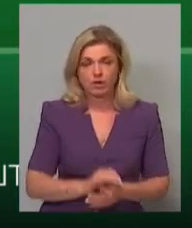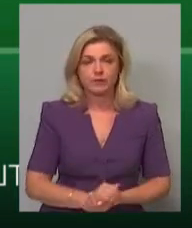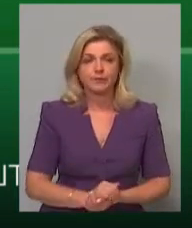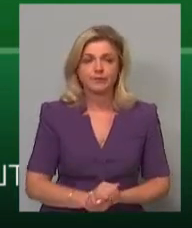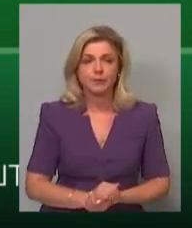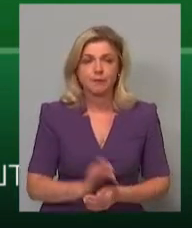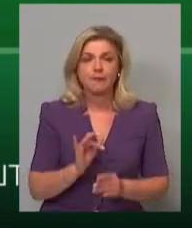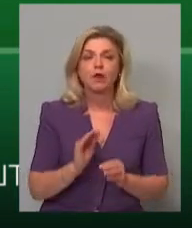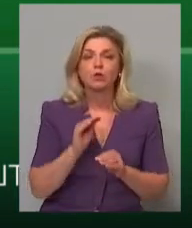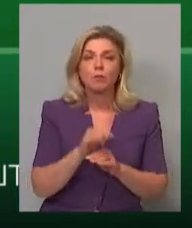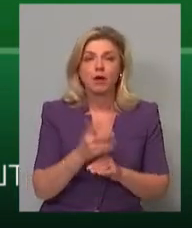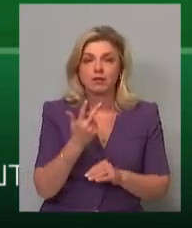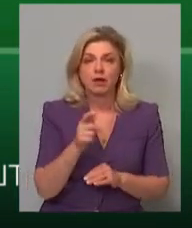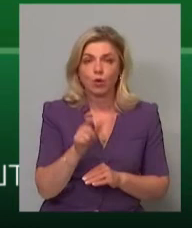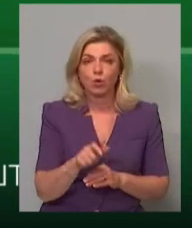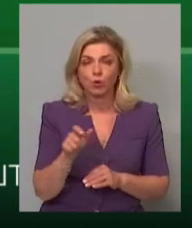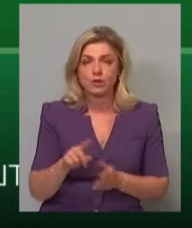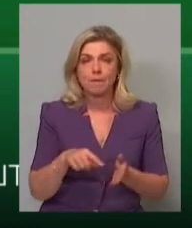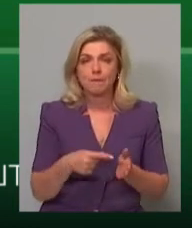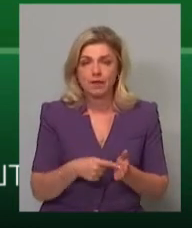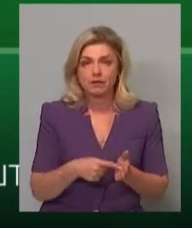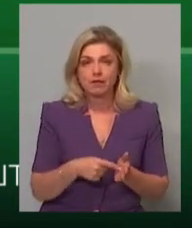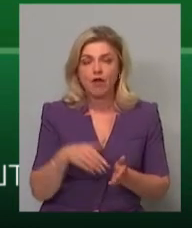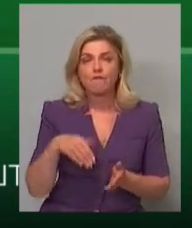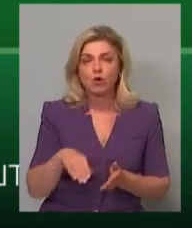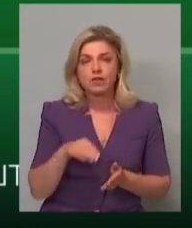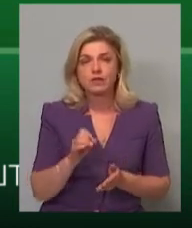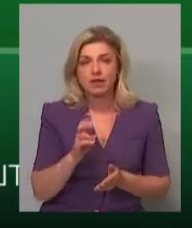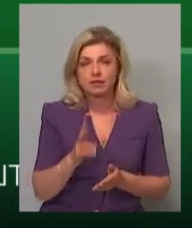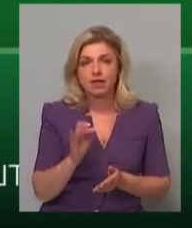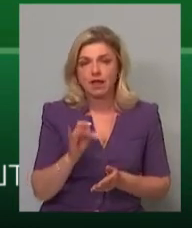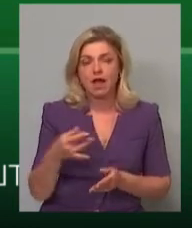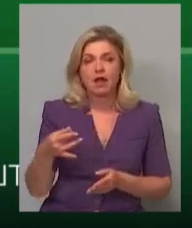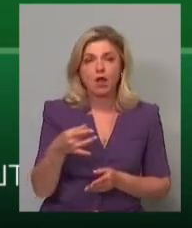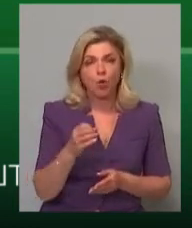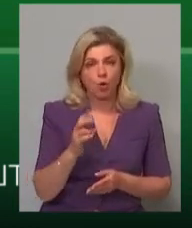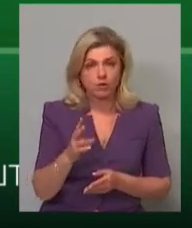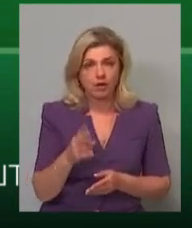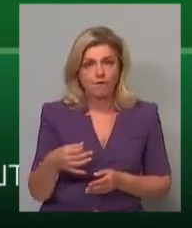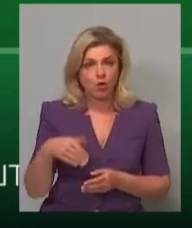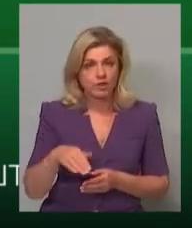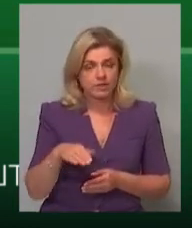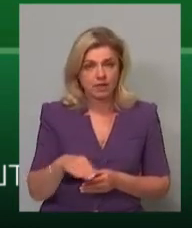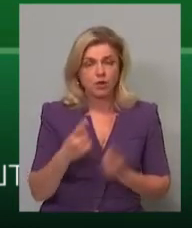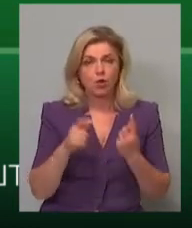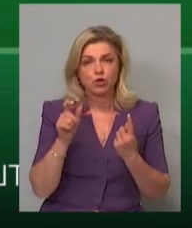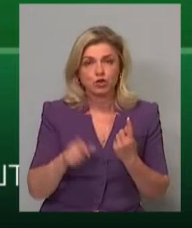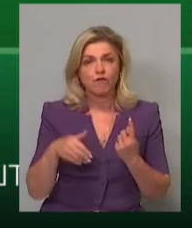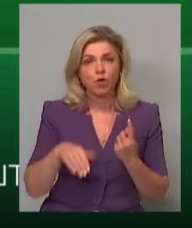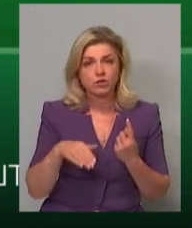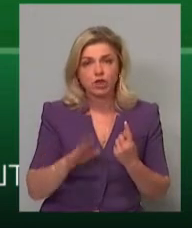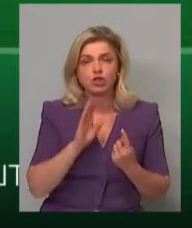додалося 3 людини у місті Вознесенську та Вознесенському районі. Одна особа з Вознесенська, це